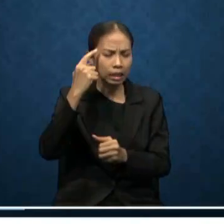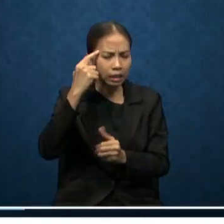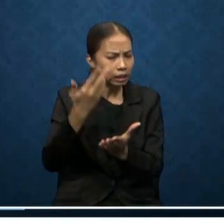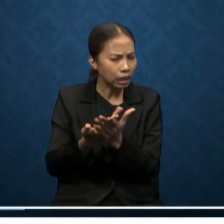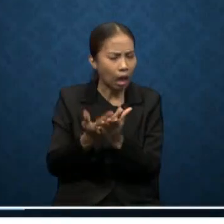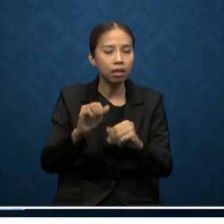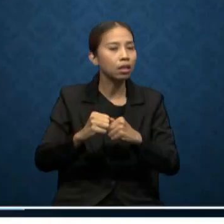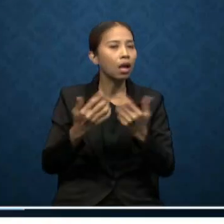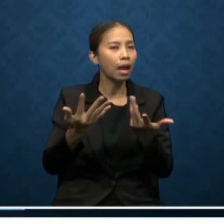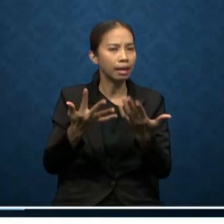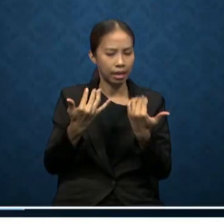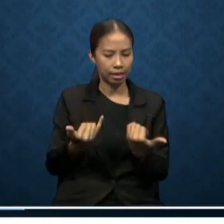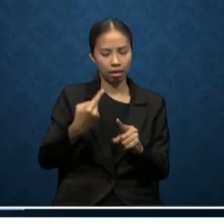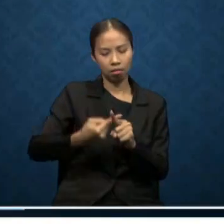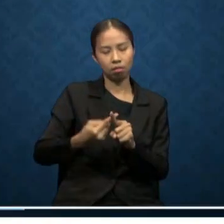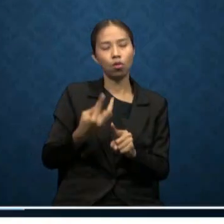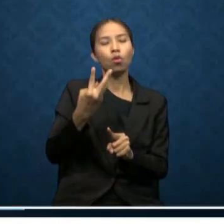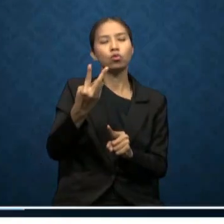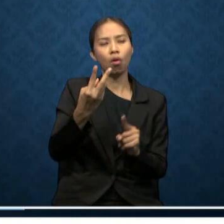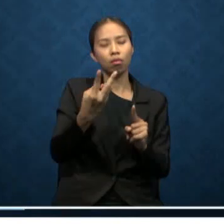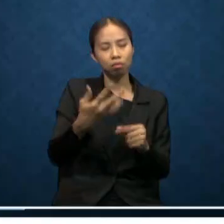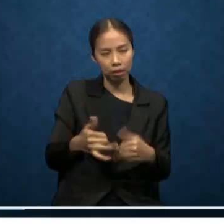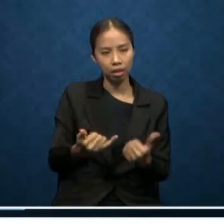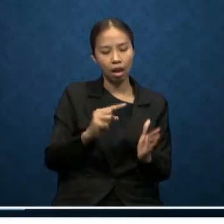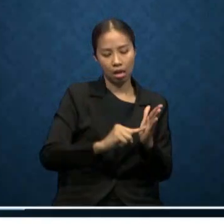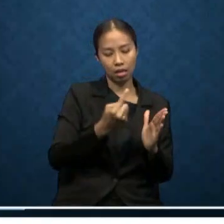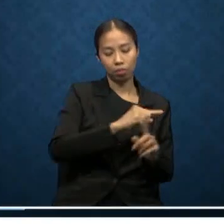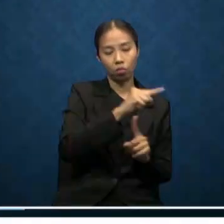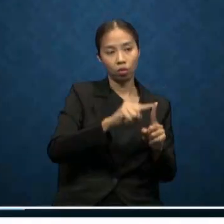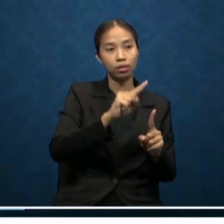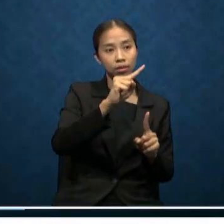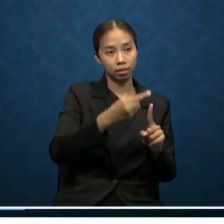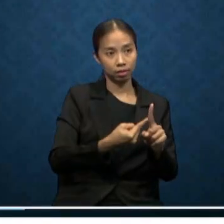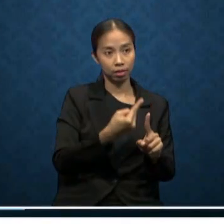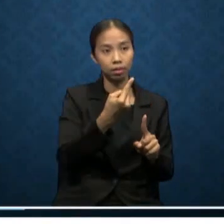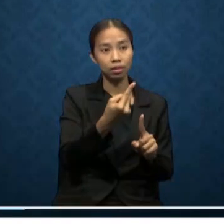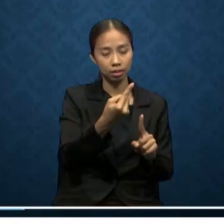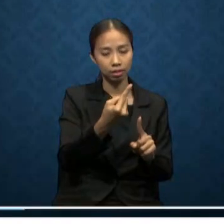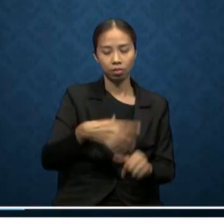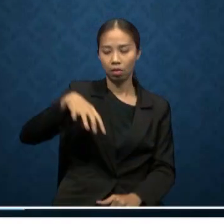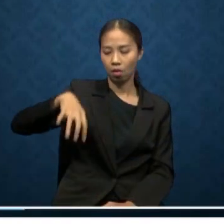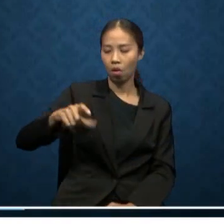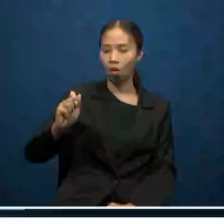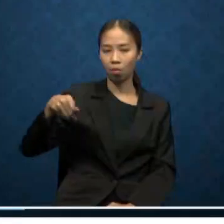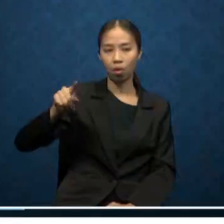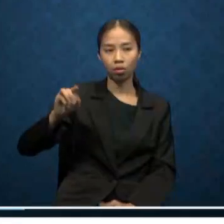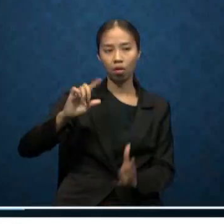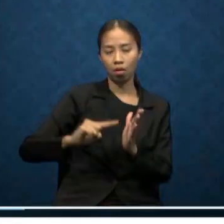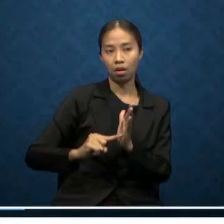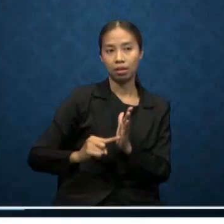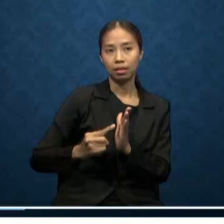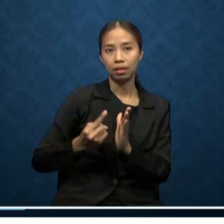ซึขนานี้กหเวอเพีง 2 เดือนเพรเริ่ต้น 1 วักราคมองคกุกติต้ถินก็จะเริ่ม